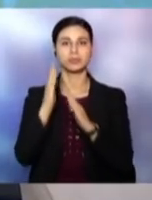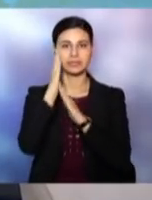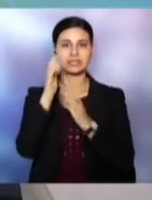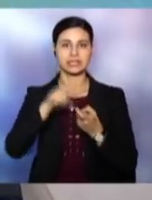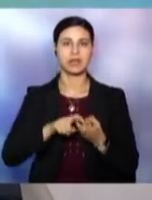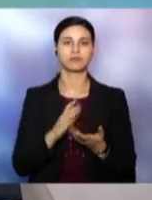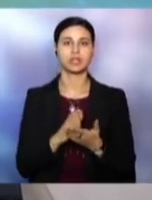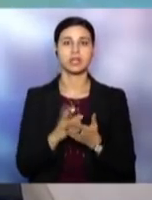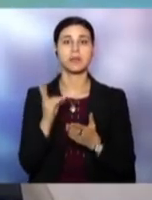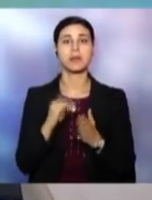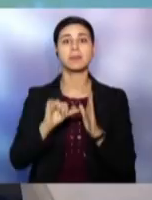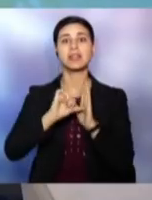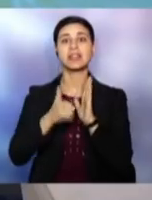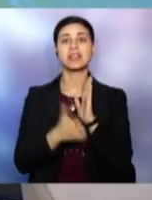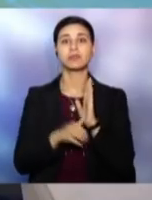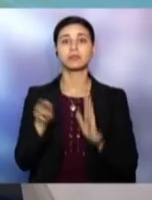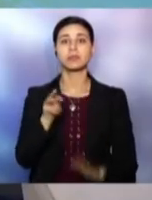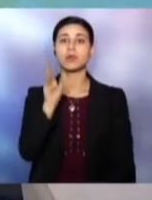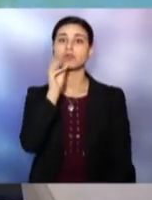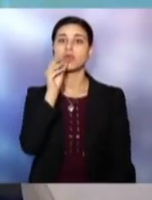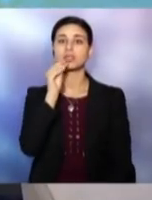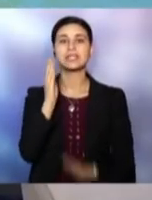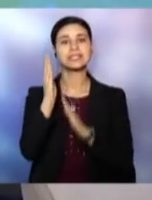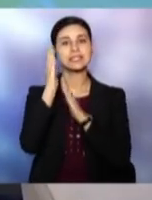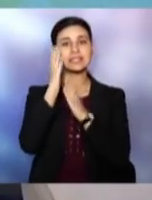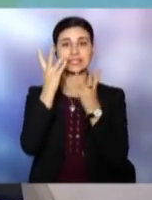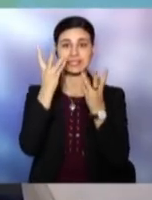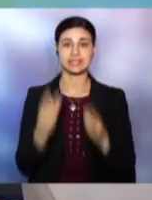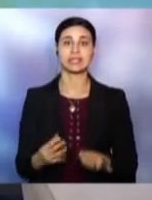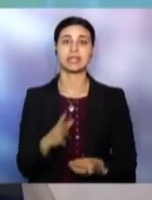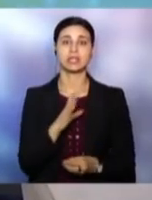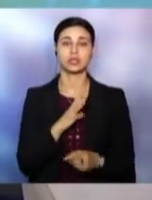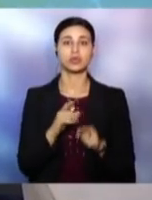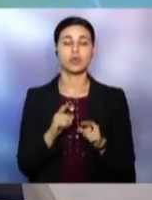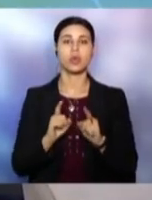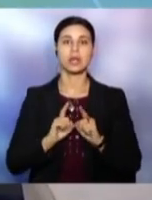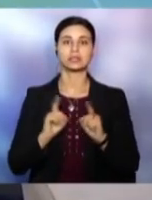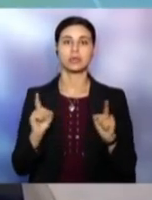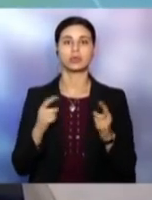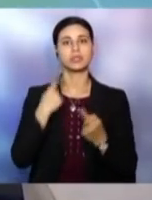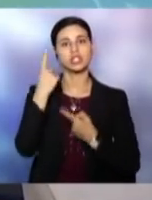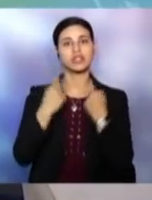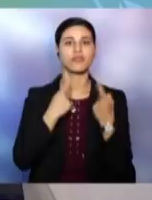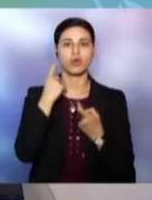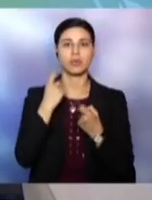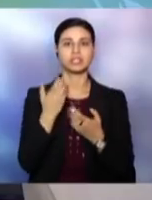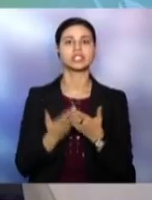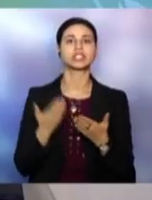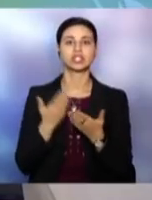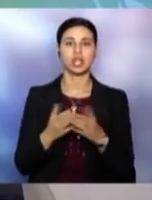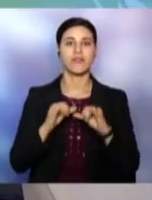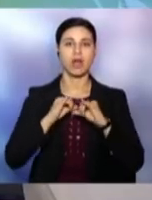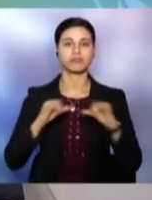მაგრამ 16 მარტს, როდესაც მთელი მსოფლიო ძილის საერთაშორისო დღეს აღნიშნავს, განსაკუთრებული ინფორმაცია და რეკომენდაცია